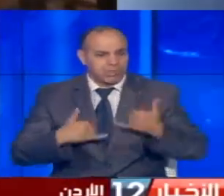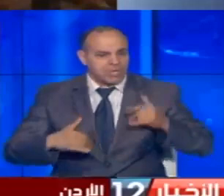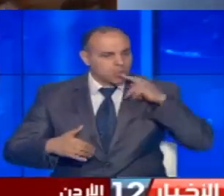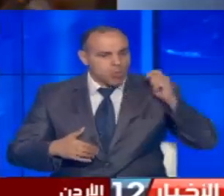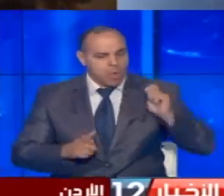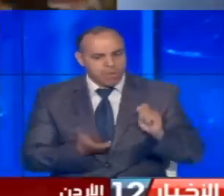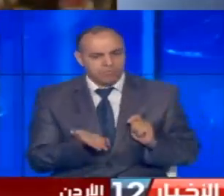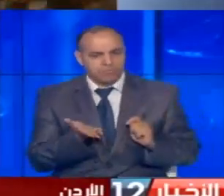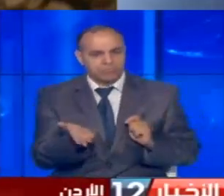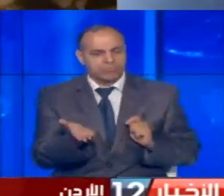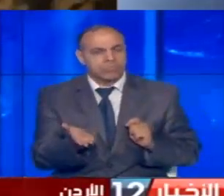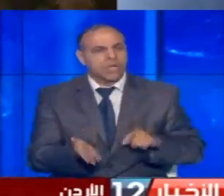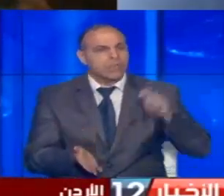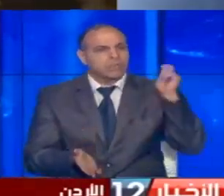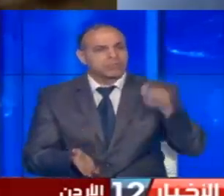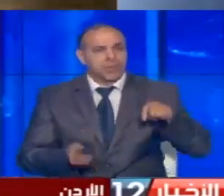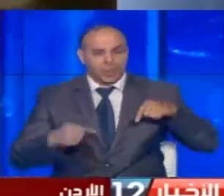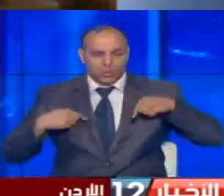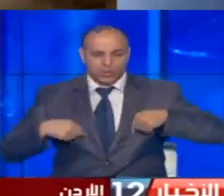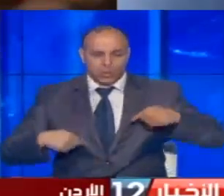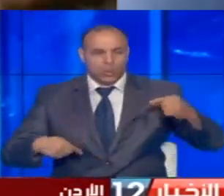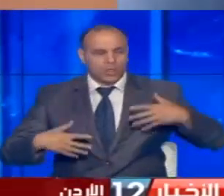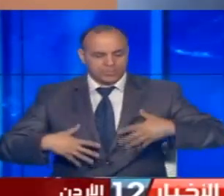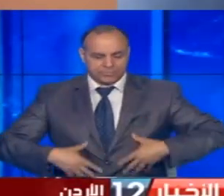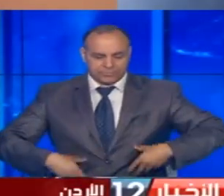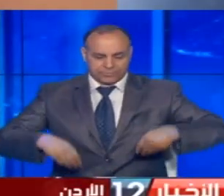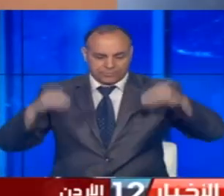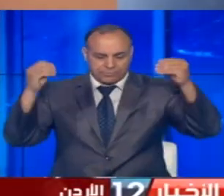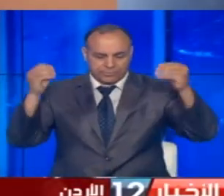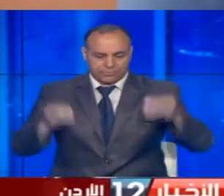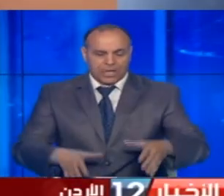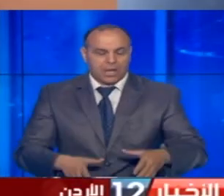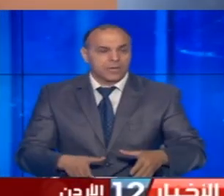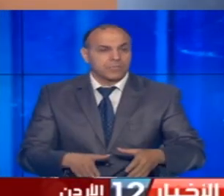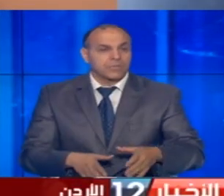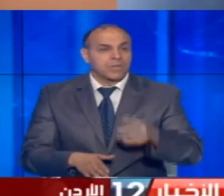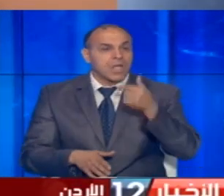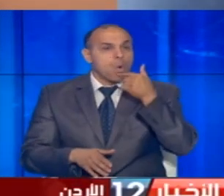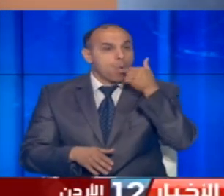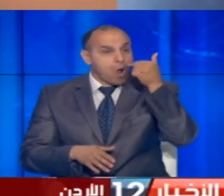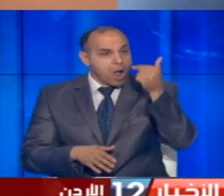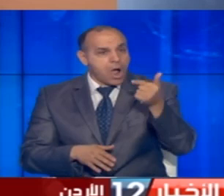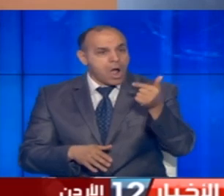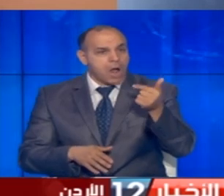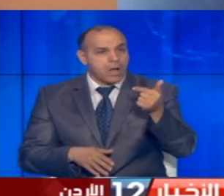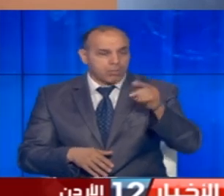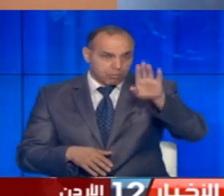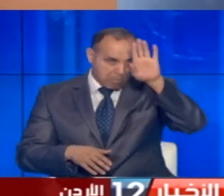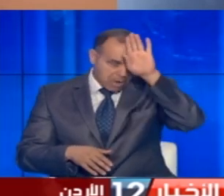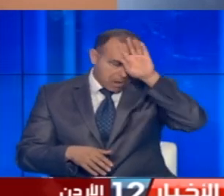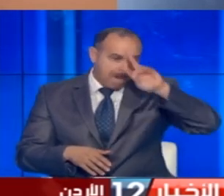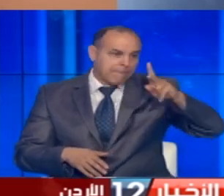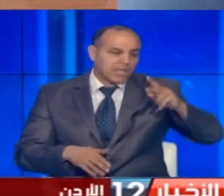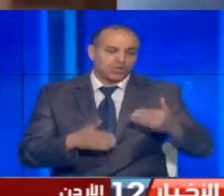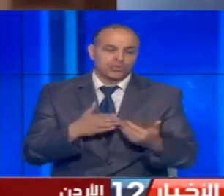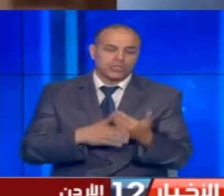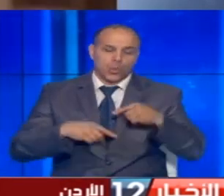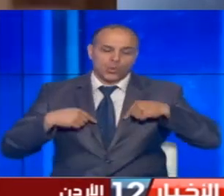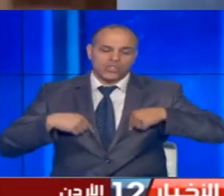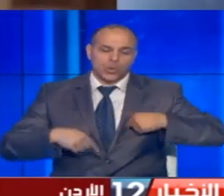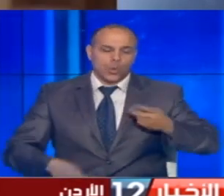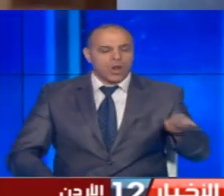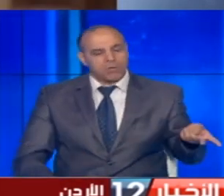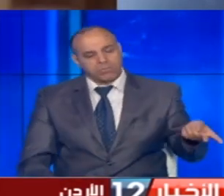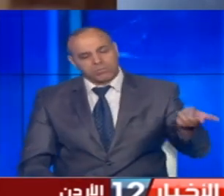النواب، أجبرت رئيس الحكومة هاني الملقى على الاستقالة، وكلف العاهل الأردني الملك عبد الله